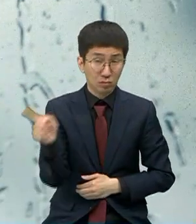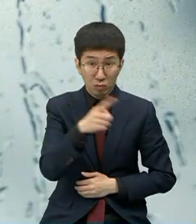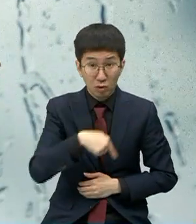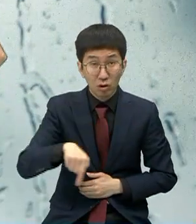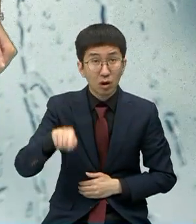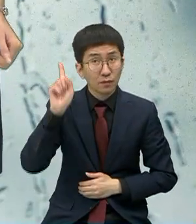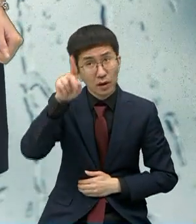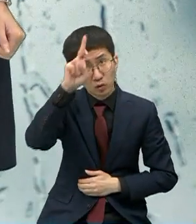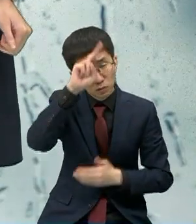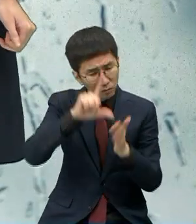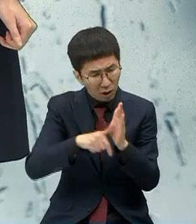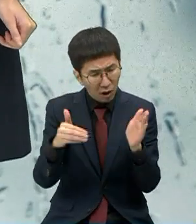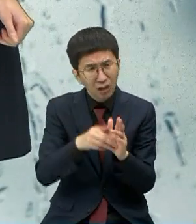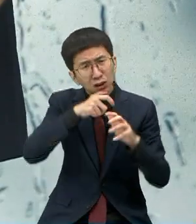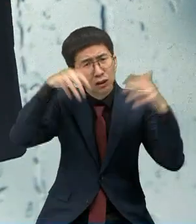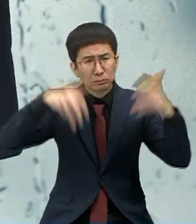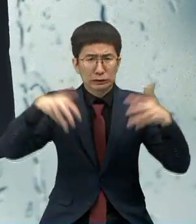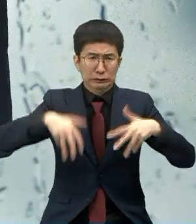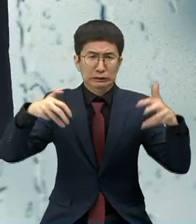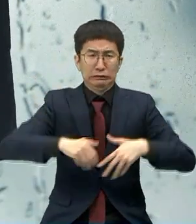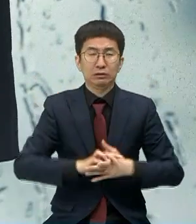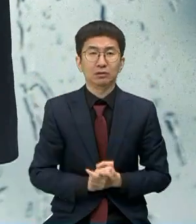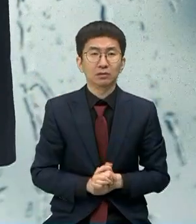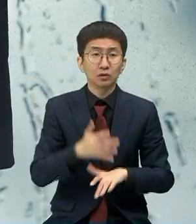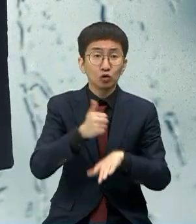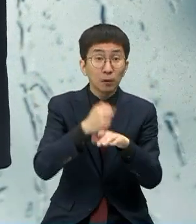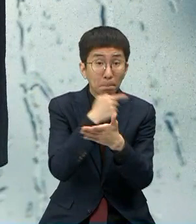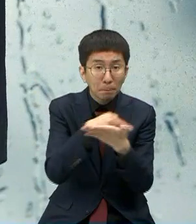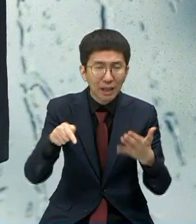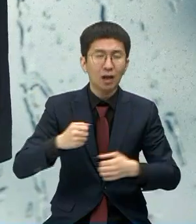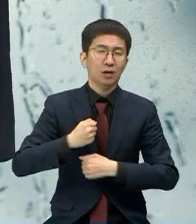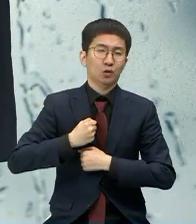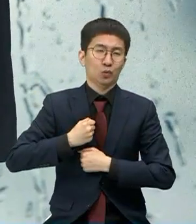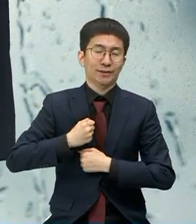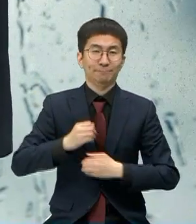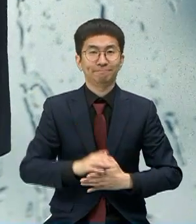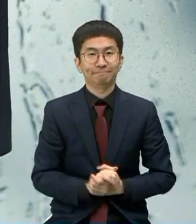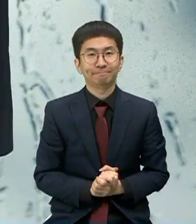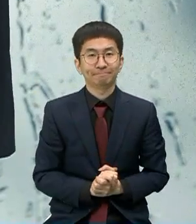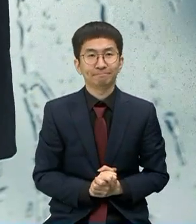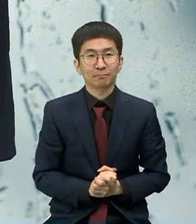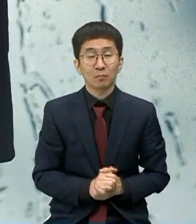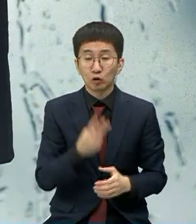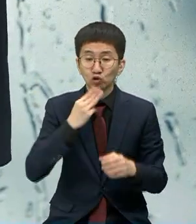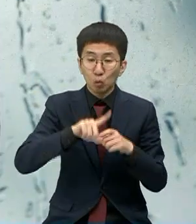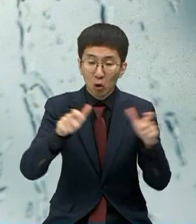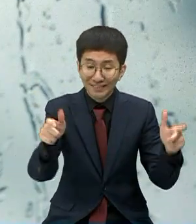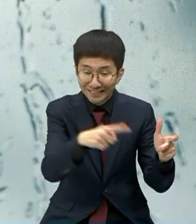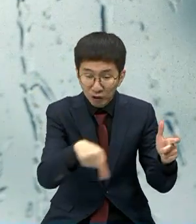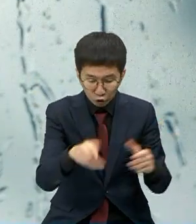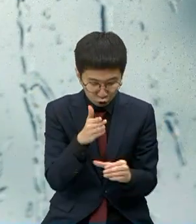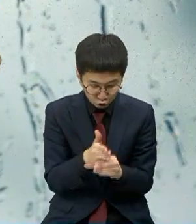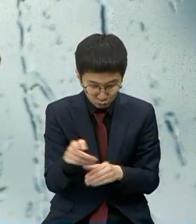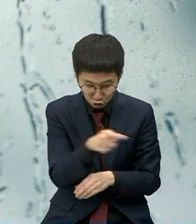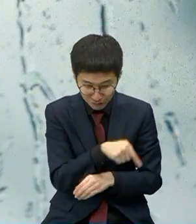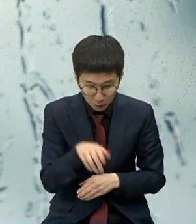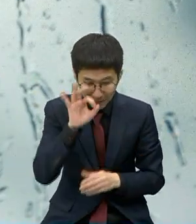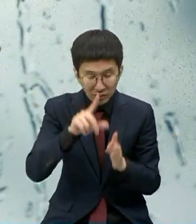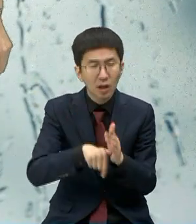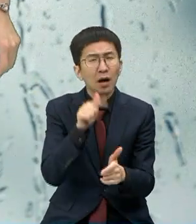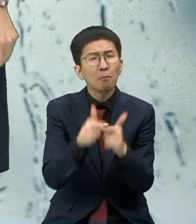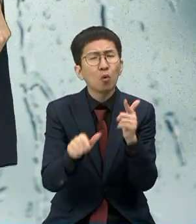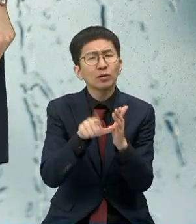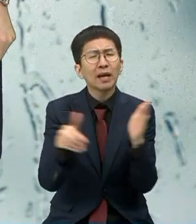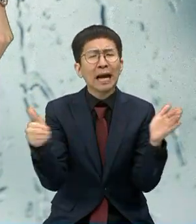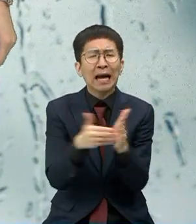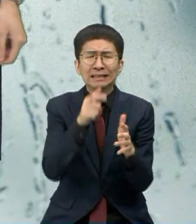낮까지 강한 비가 내리는 곳이 있어서 피해 없도록 각별히 대비를 하셔야겠습니다. 수도권 등 중북부 지역은 목요일까지 쭉 비